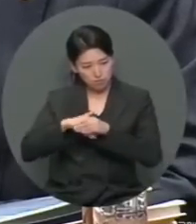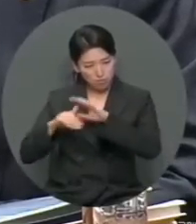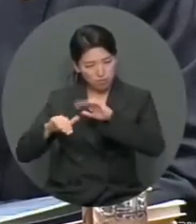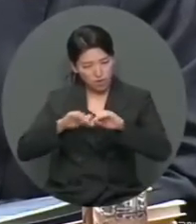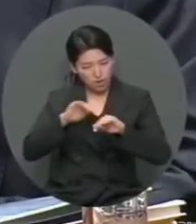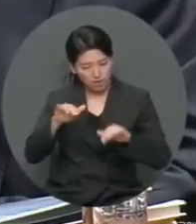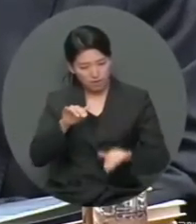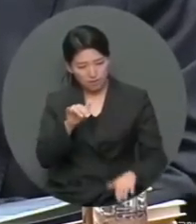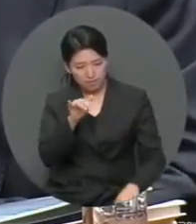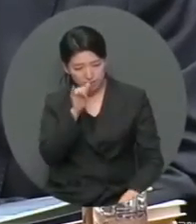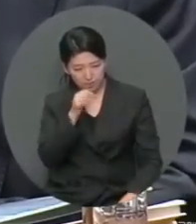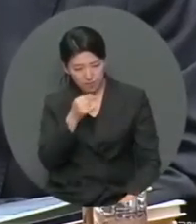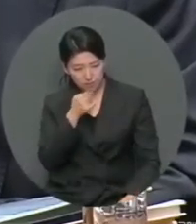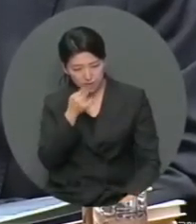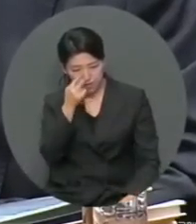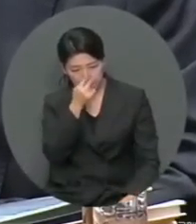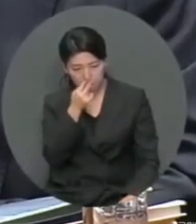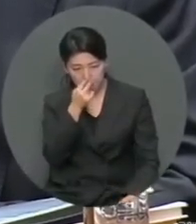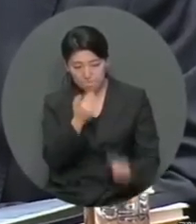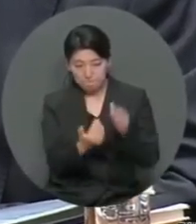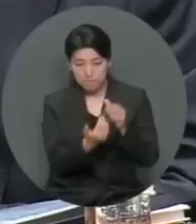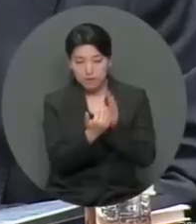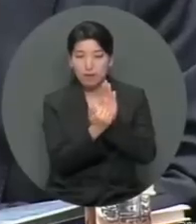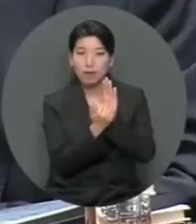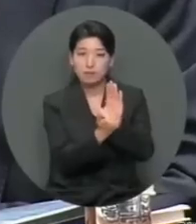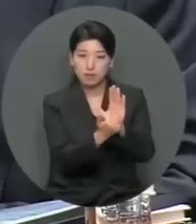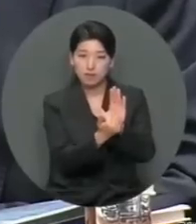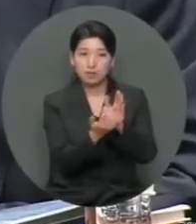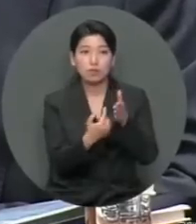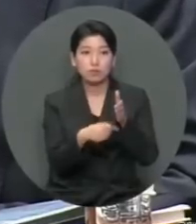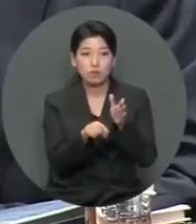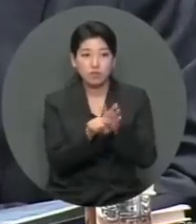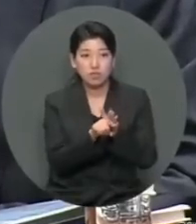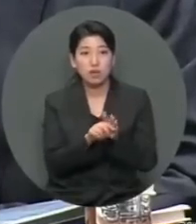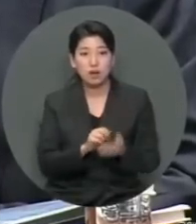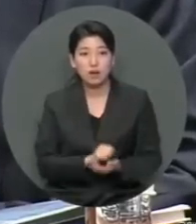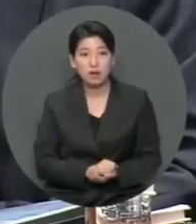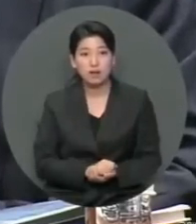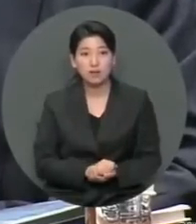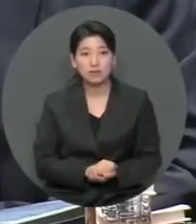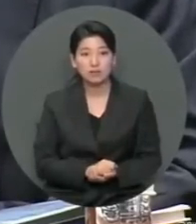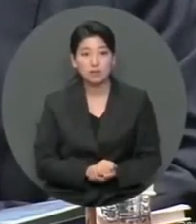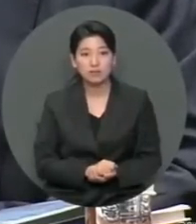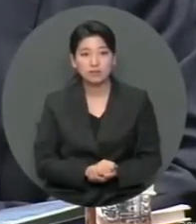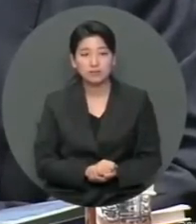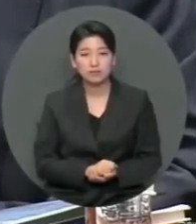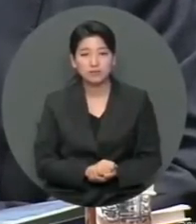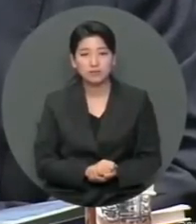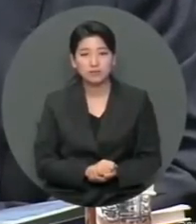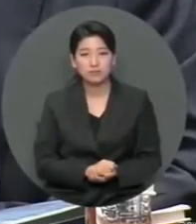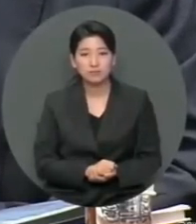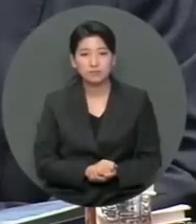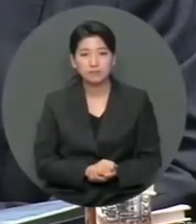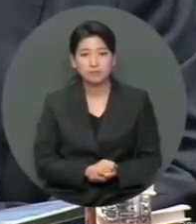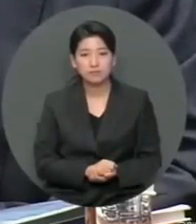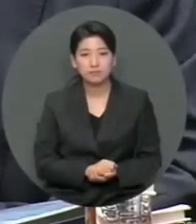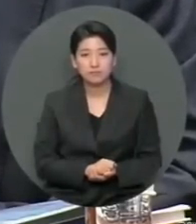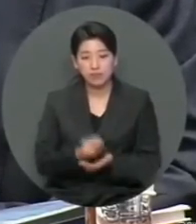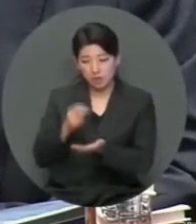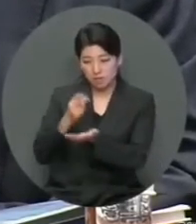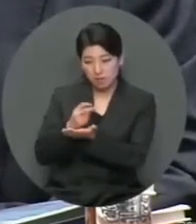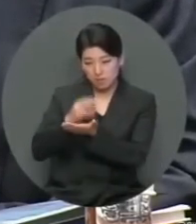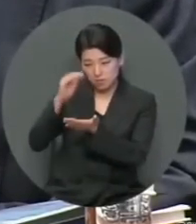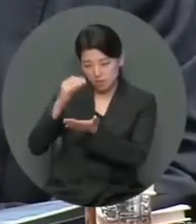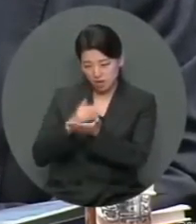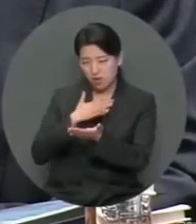관여하는 행위가 발생하지 않도록 네. 미리 사전에 그 법령에 대한 내용